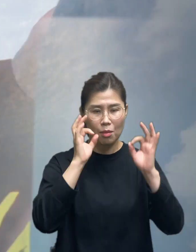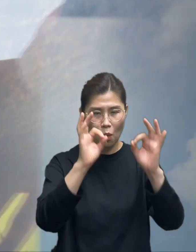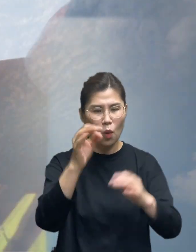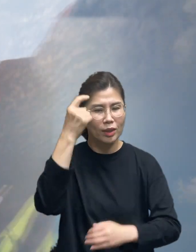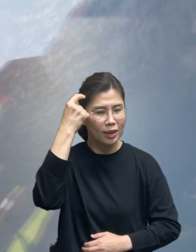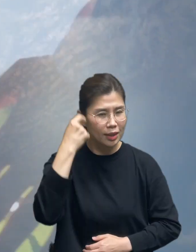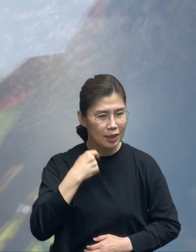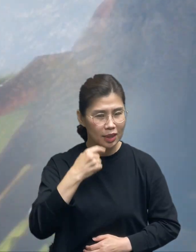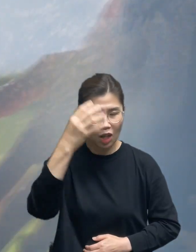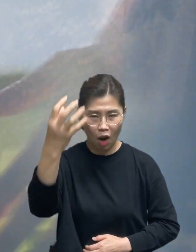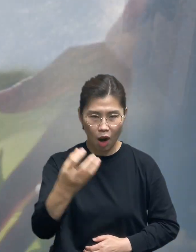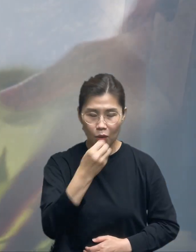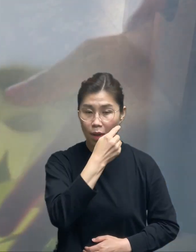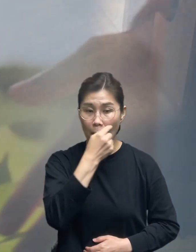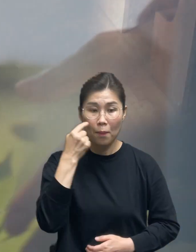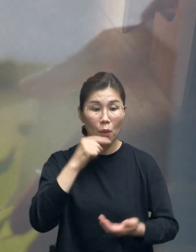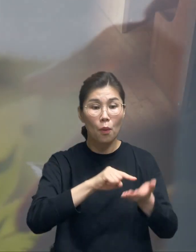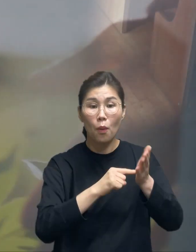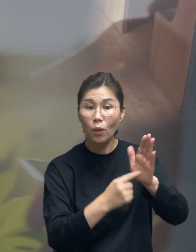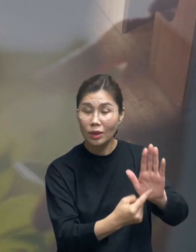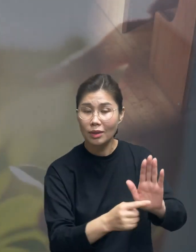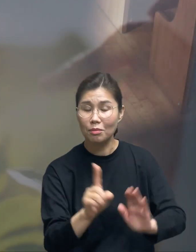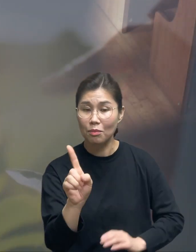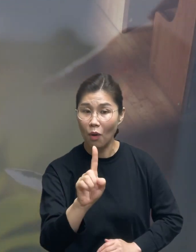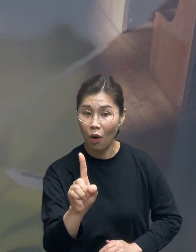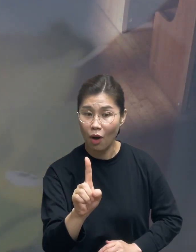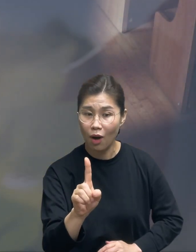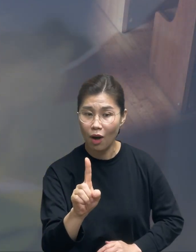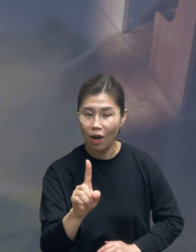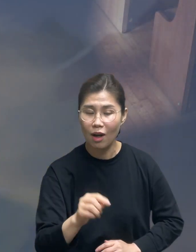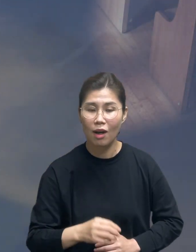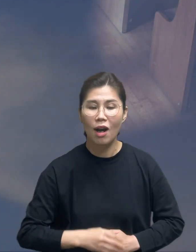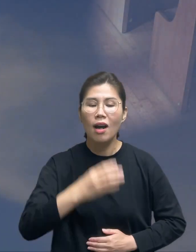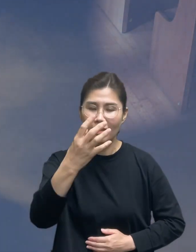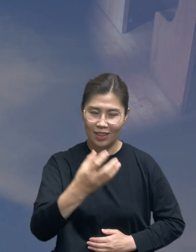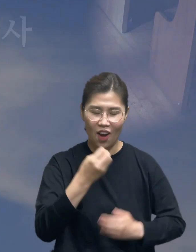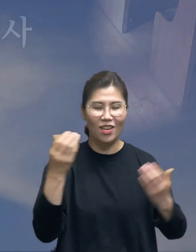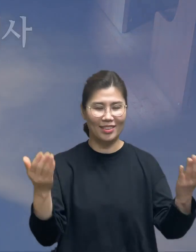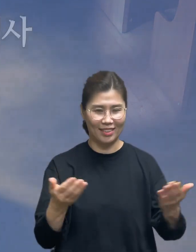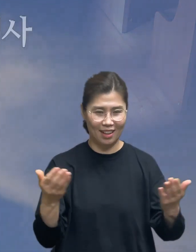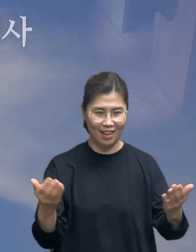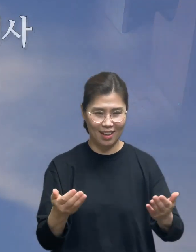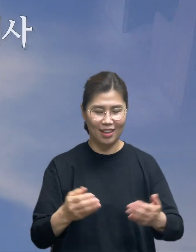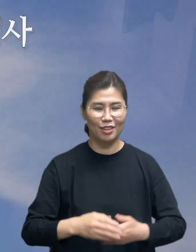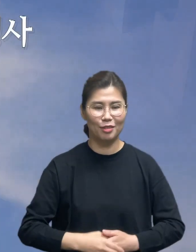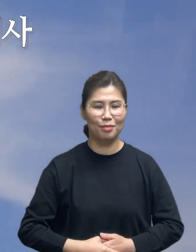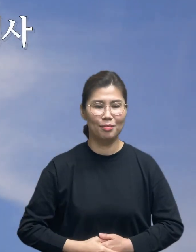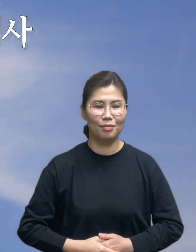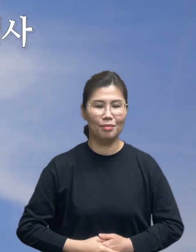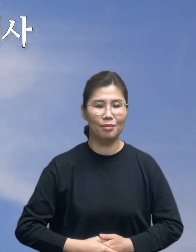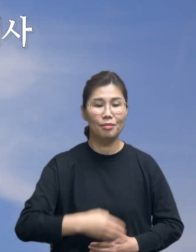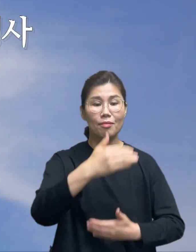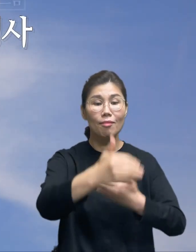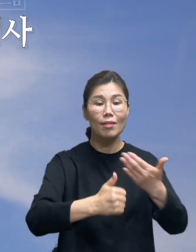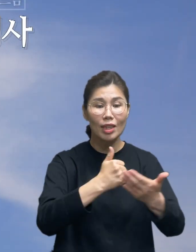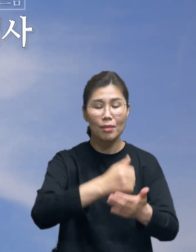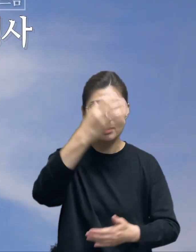이지 않는 하느님을 보고 느끼게 하는 거룩한 표징 뭘까요? 성사입니다